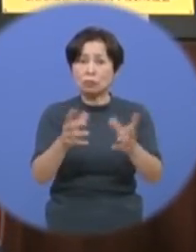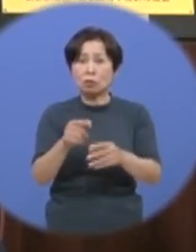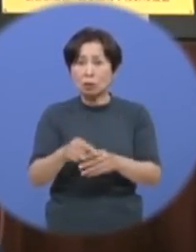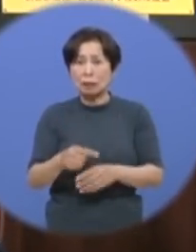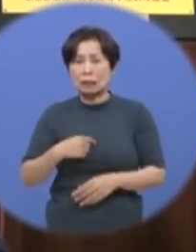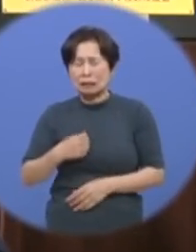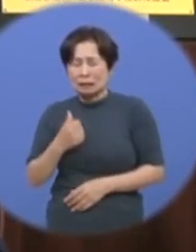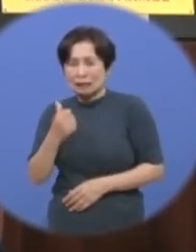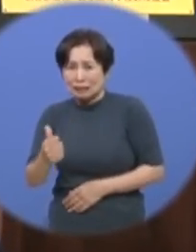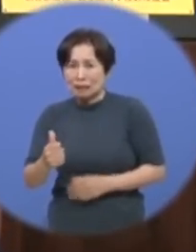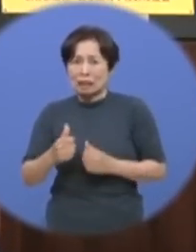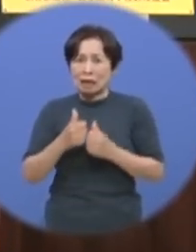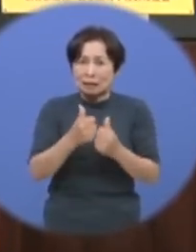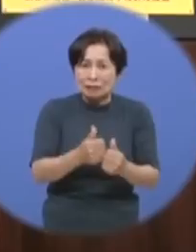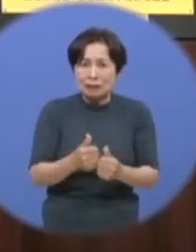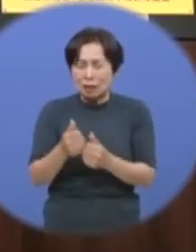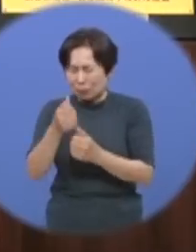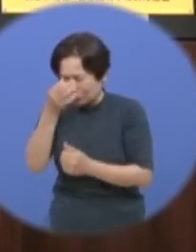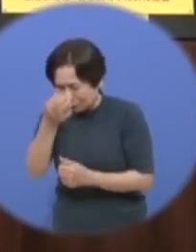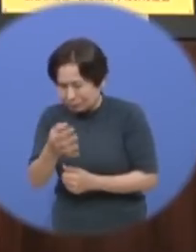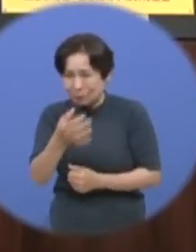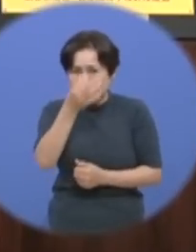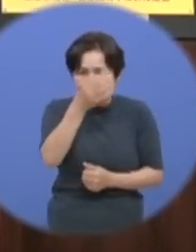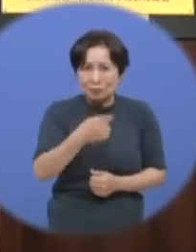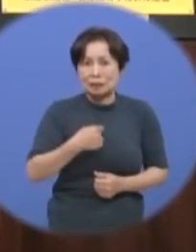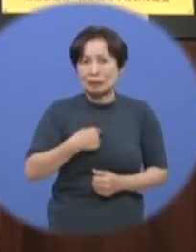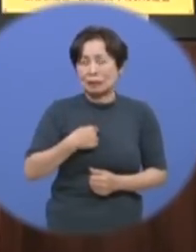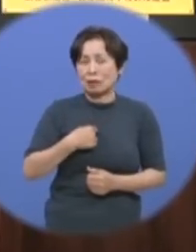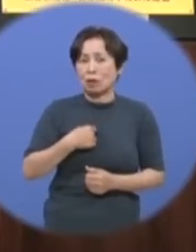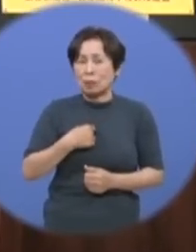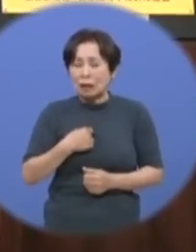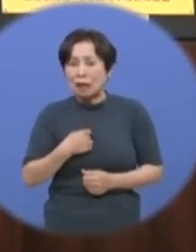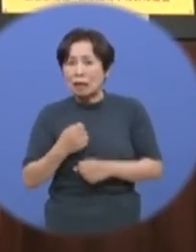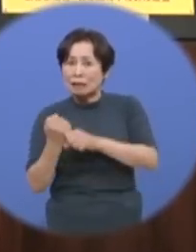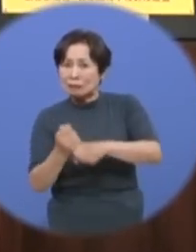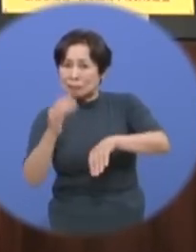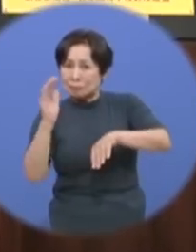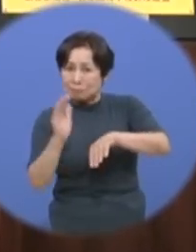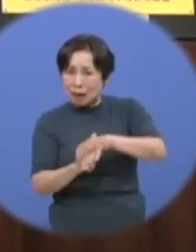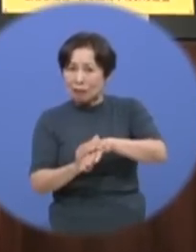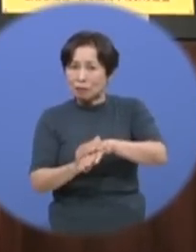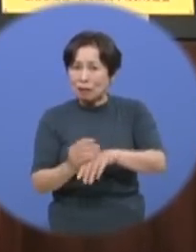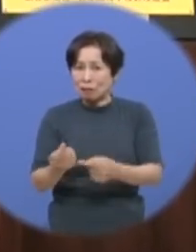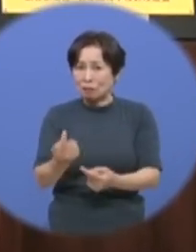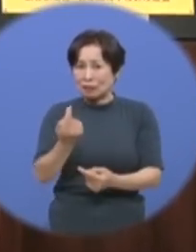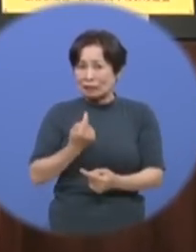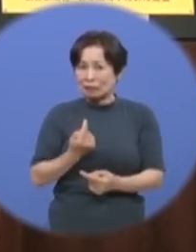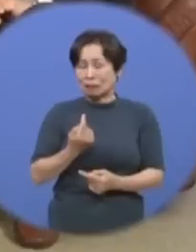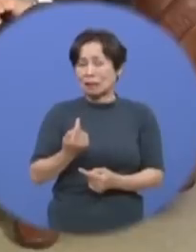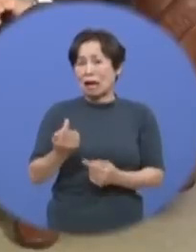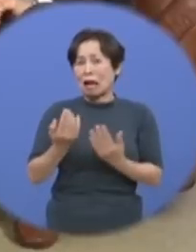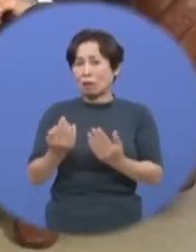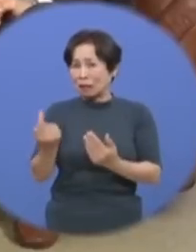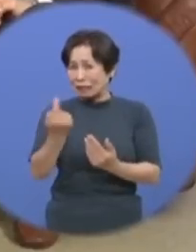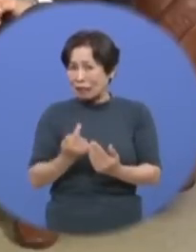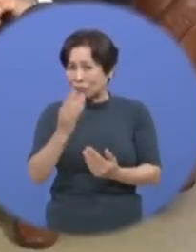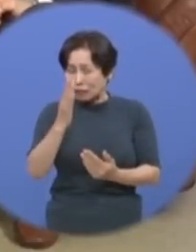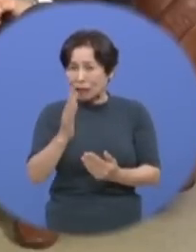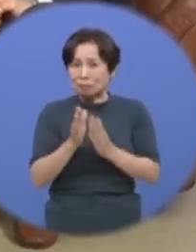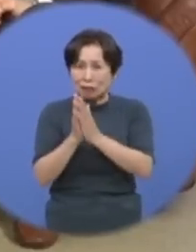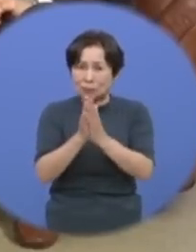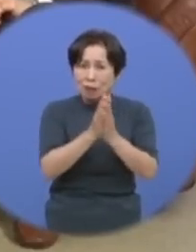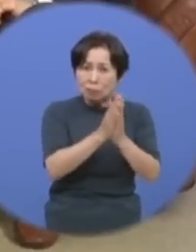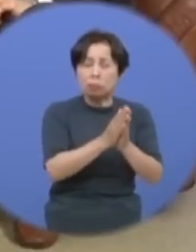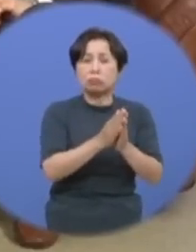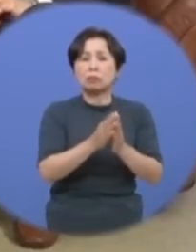ってもうもう飯島は利回りましたはいそこまでやりましたんでねぇあの今